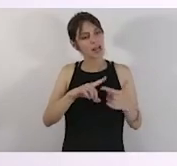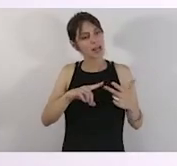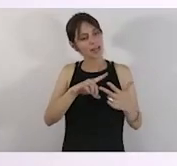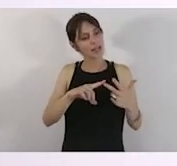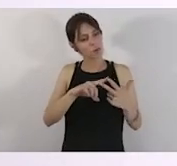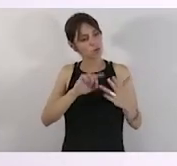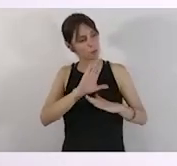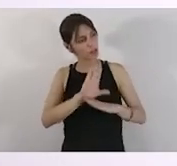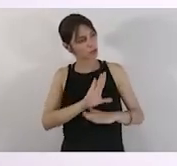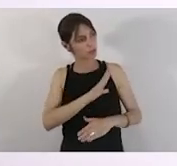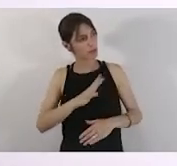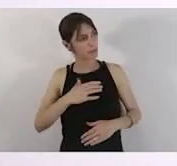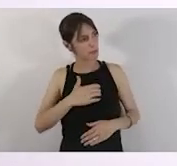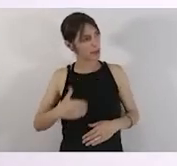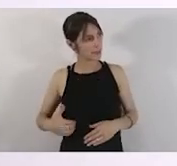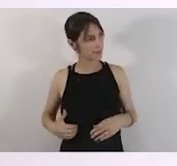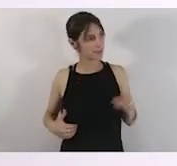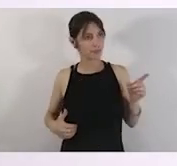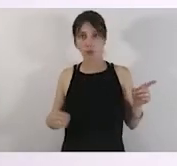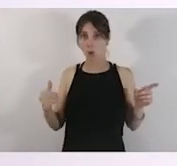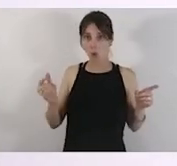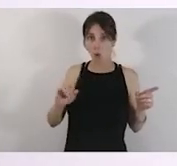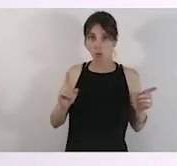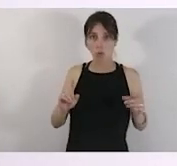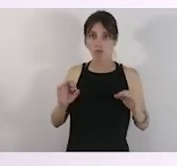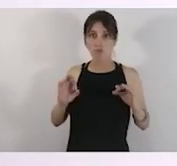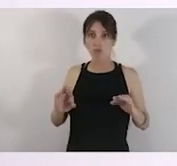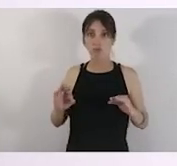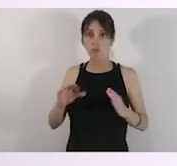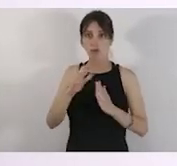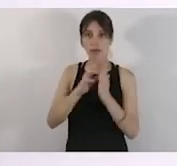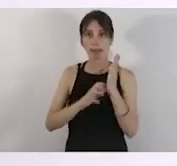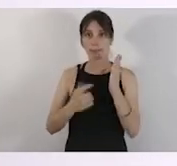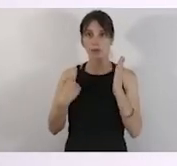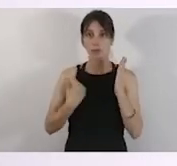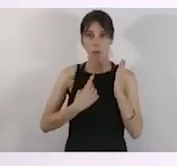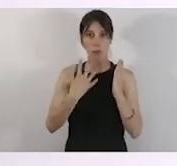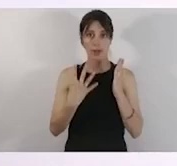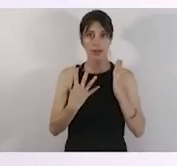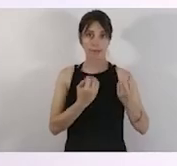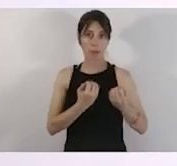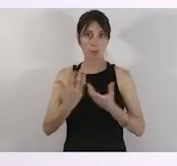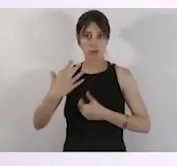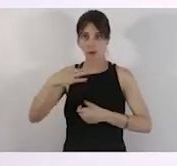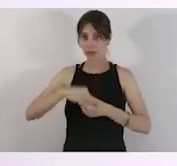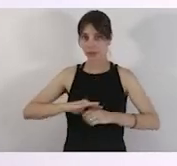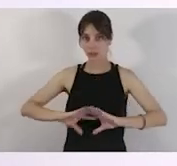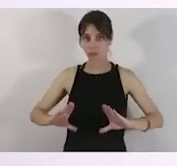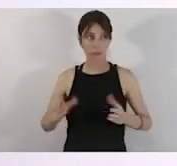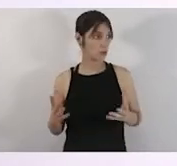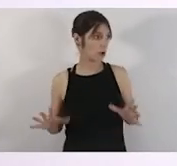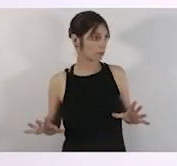maire ? Non, on va juste mettre la 4 aux voix. Ouais. Hein ? Bon, ben voilà.